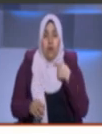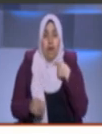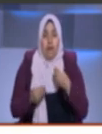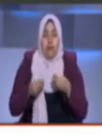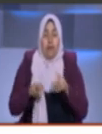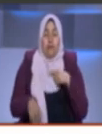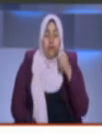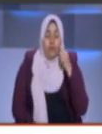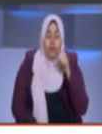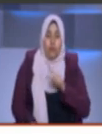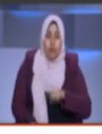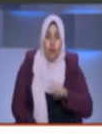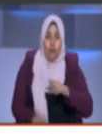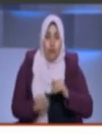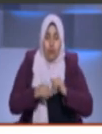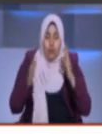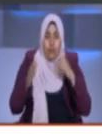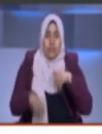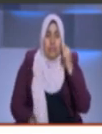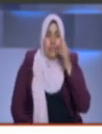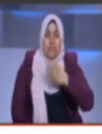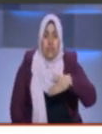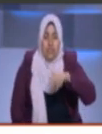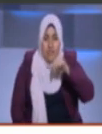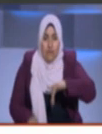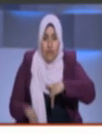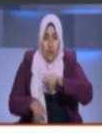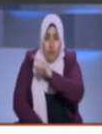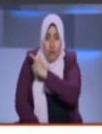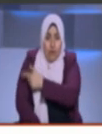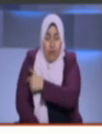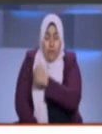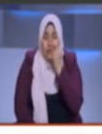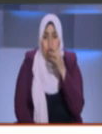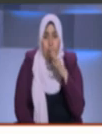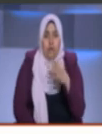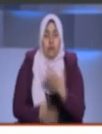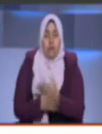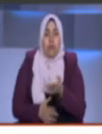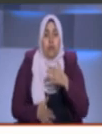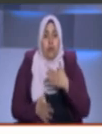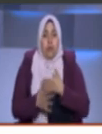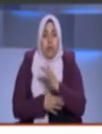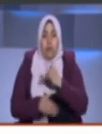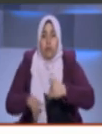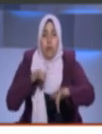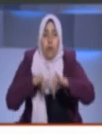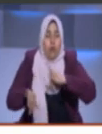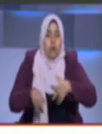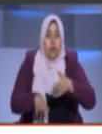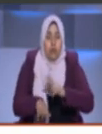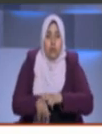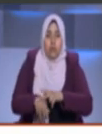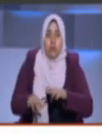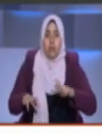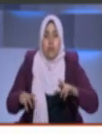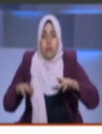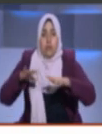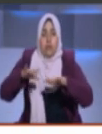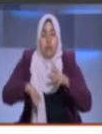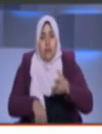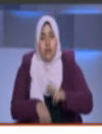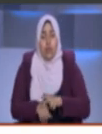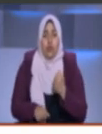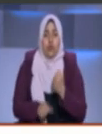النهارده الصبح ان الناس فعلا في شوارع هنا في برلين او في المانيا بشكل عام بدات تخرج تاني، والناس بدات تتحرك، في ناس كتير بدات ترجع شغلها